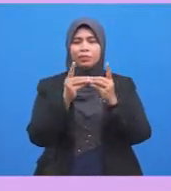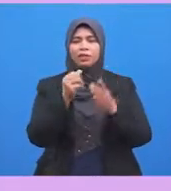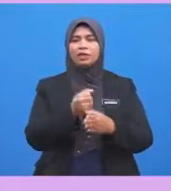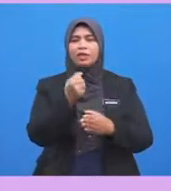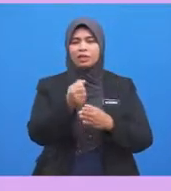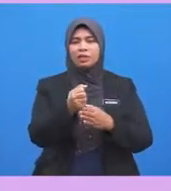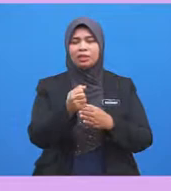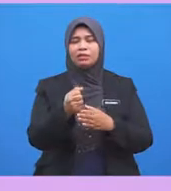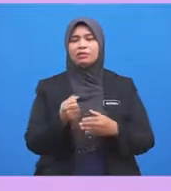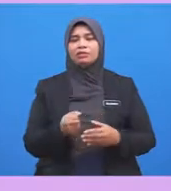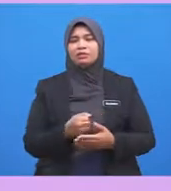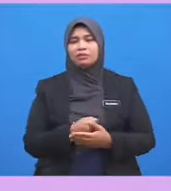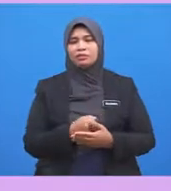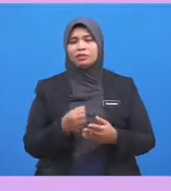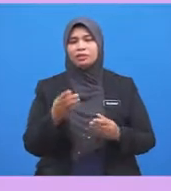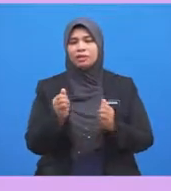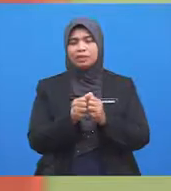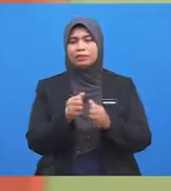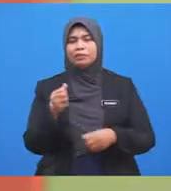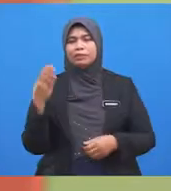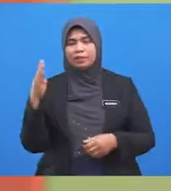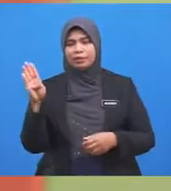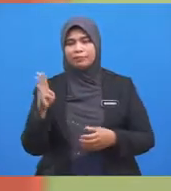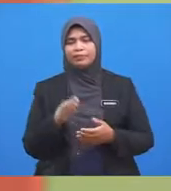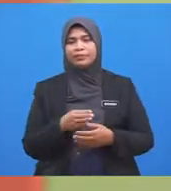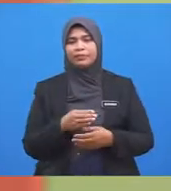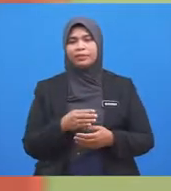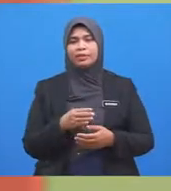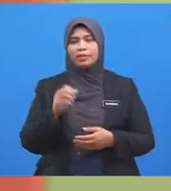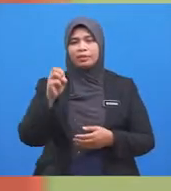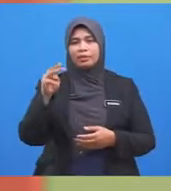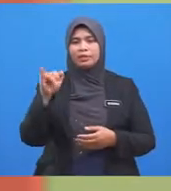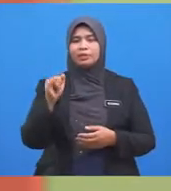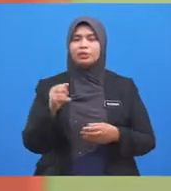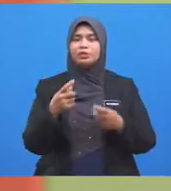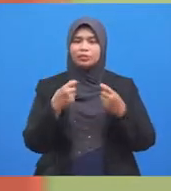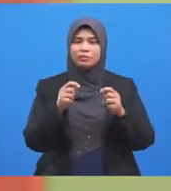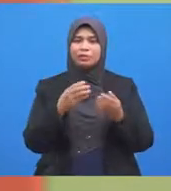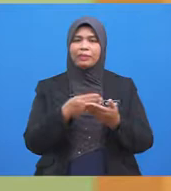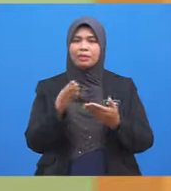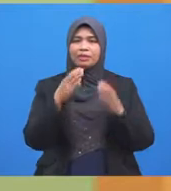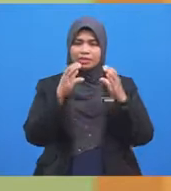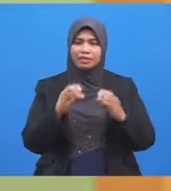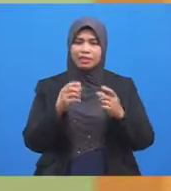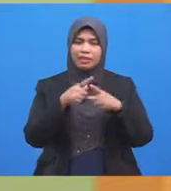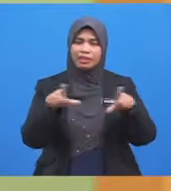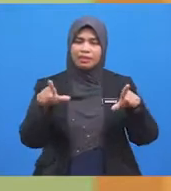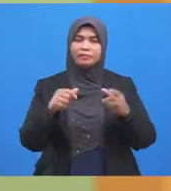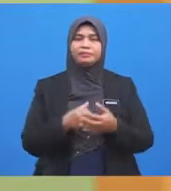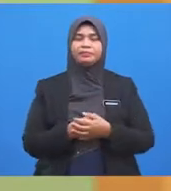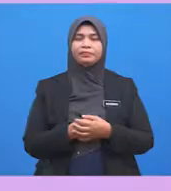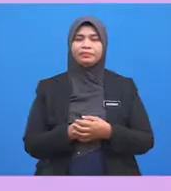atau terserempak dengan beliau. Amy, cuba berikan cara lain. Baik,